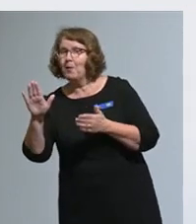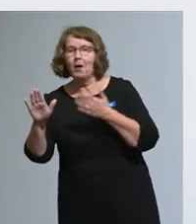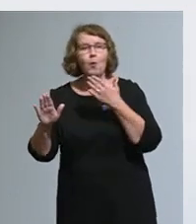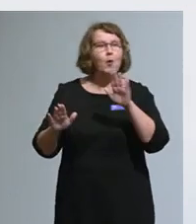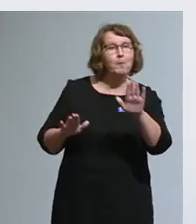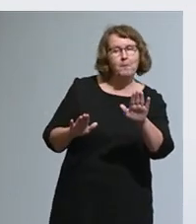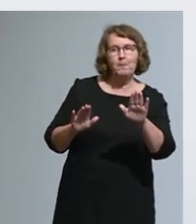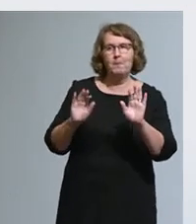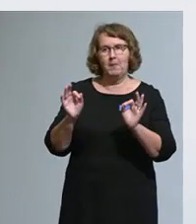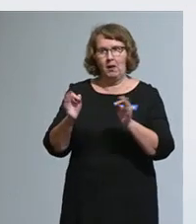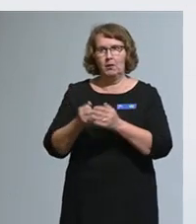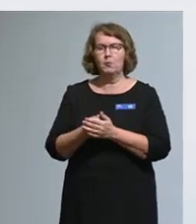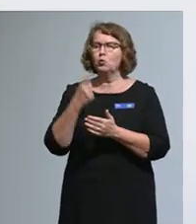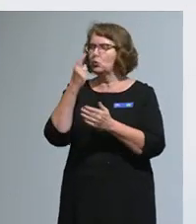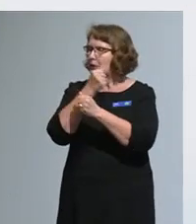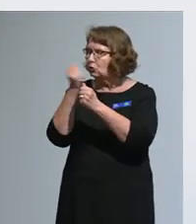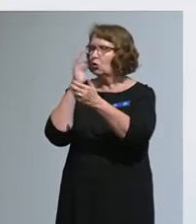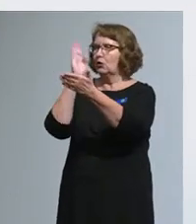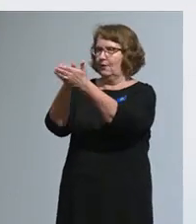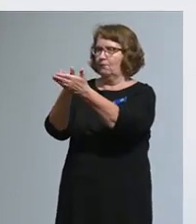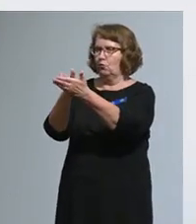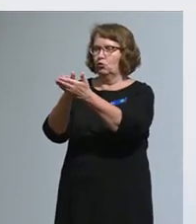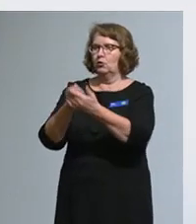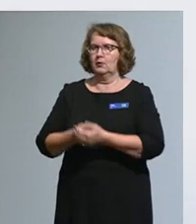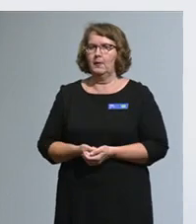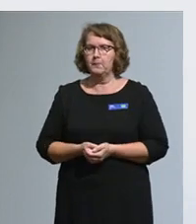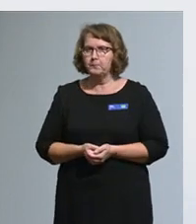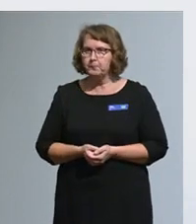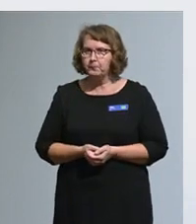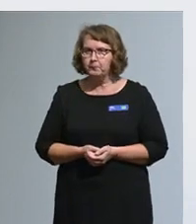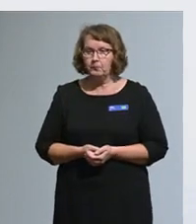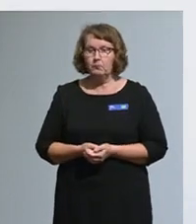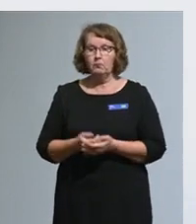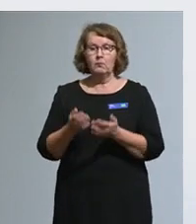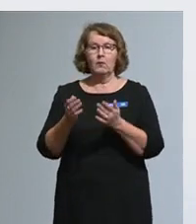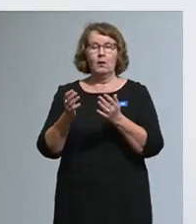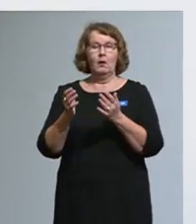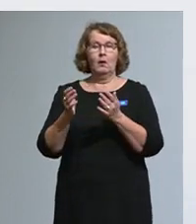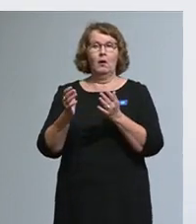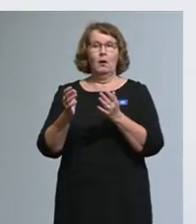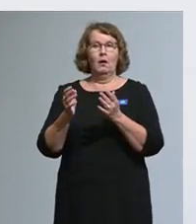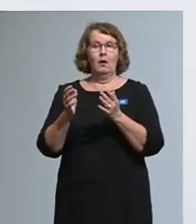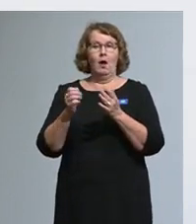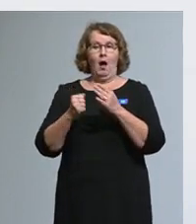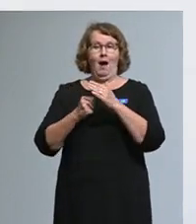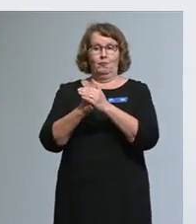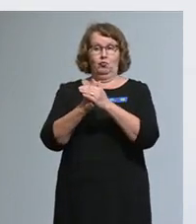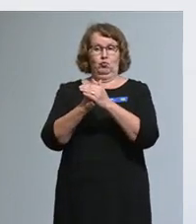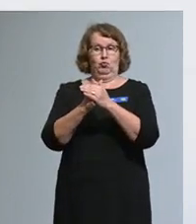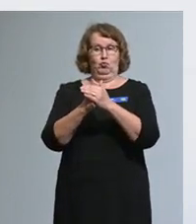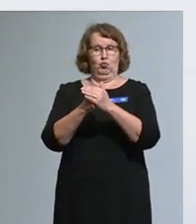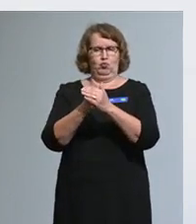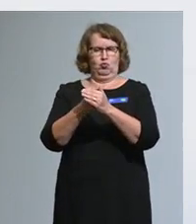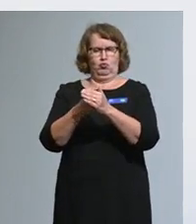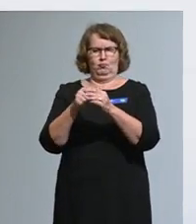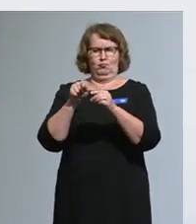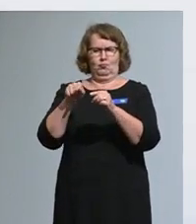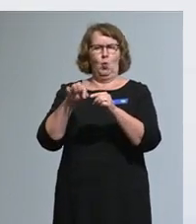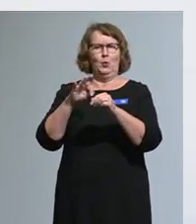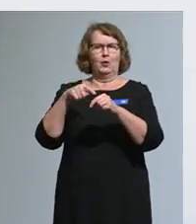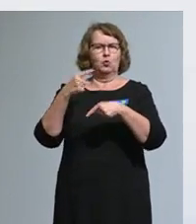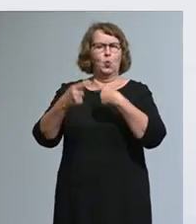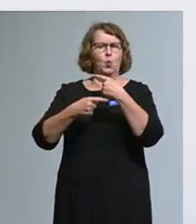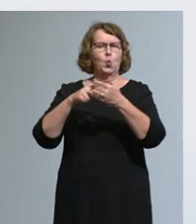yksi iso tavoite tässä. Meillä on myöskin tietysti tälle avustustoiminnan suunnittelulle iso hyöty